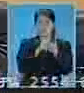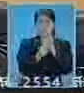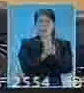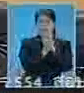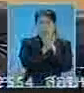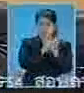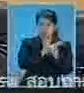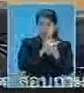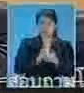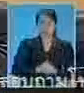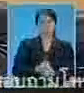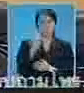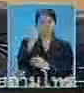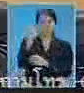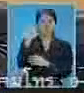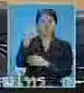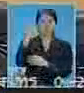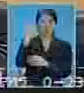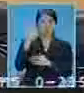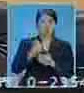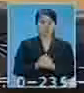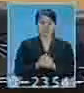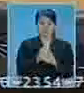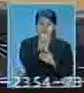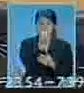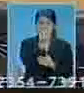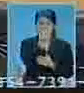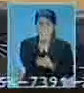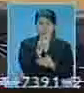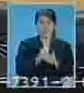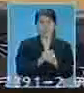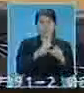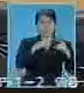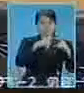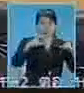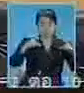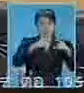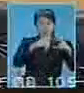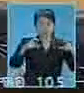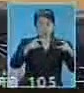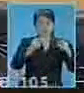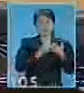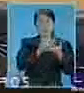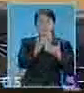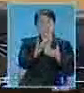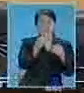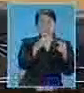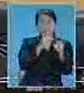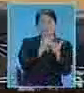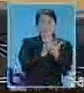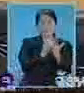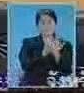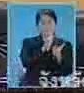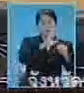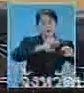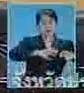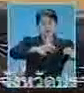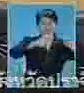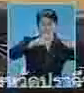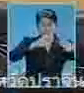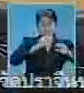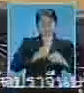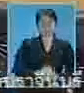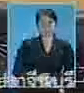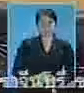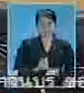งๆคือแต่เดิมเนี่ยอัตราดอกเบี้ยพันธบัตรรัฐบาลนะครับที่ถือโดยนักลงทุน